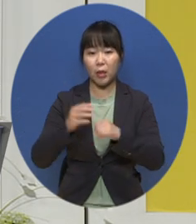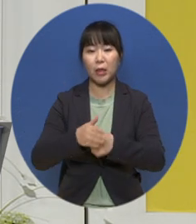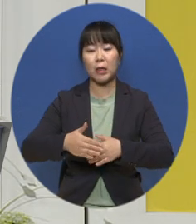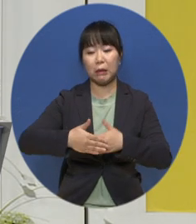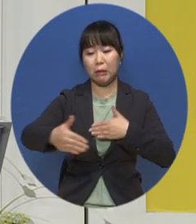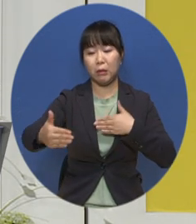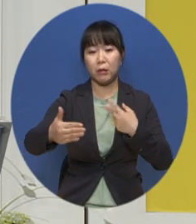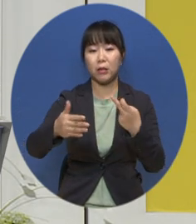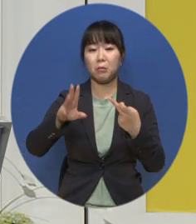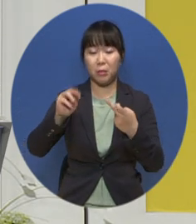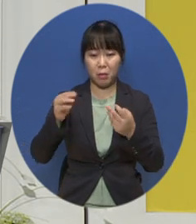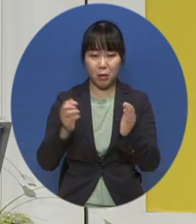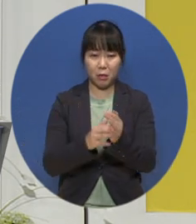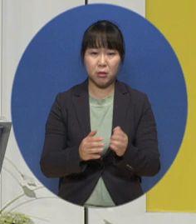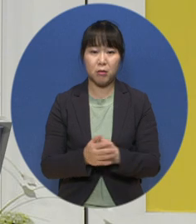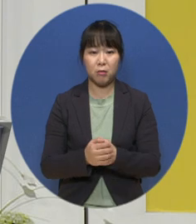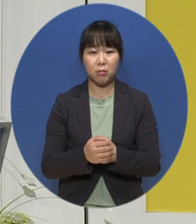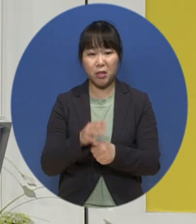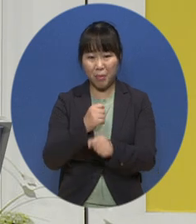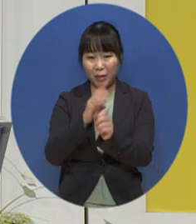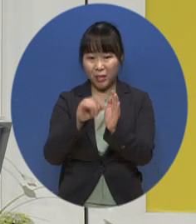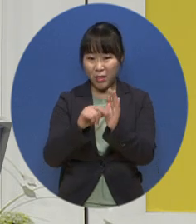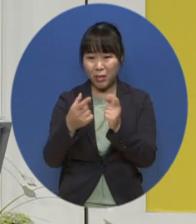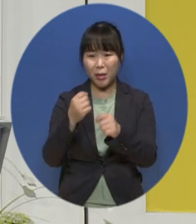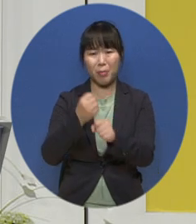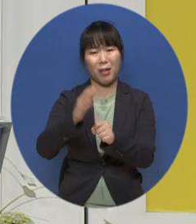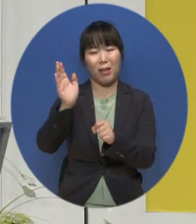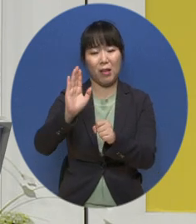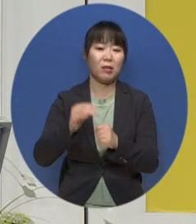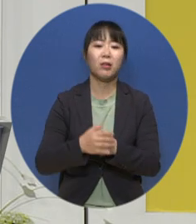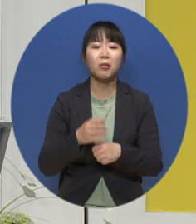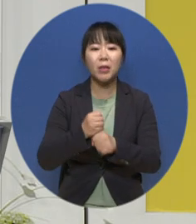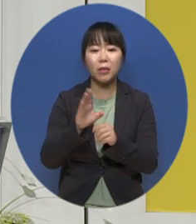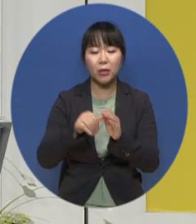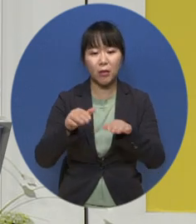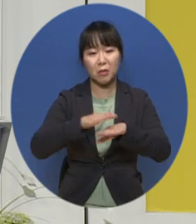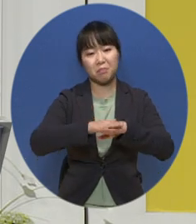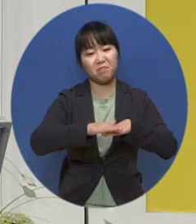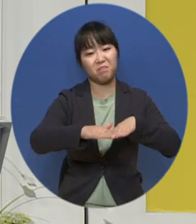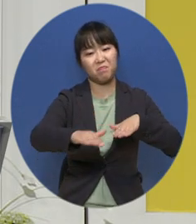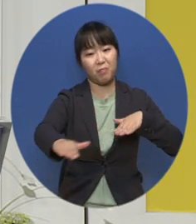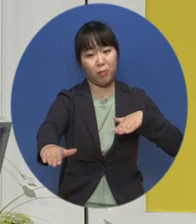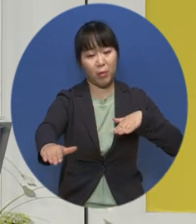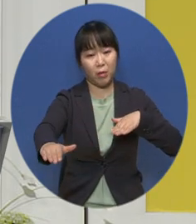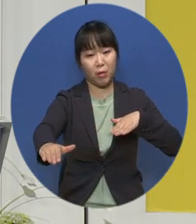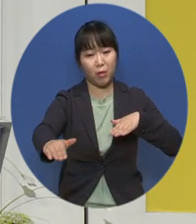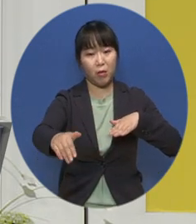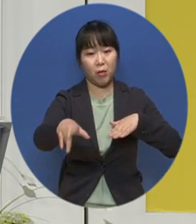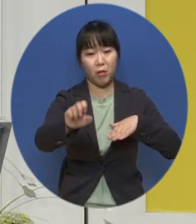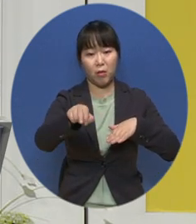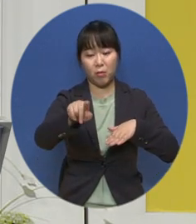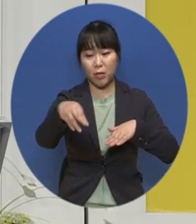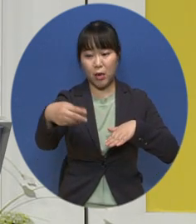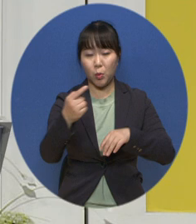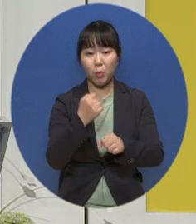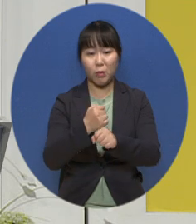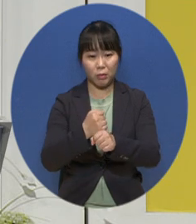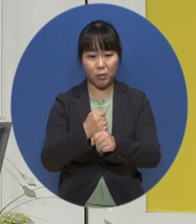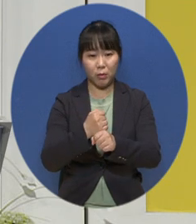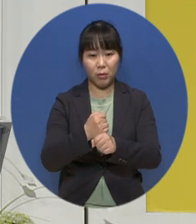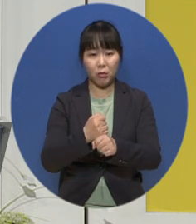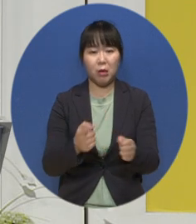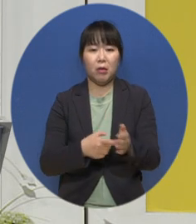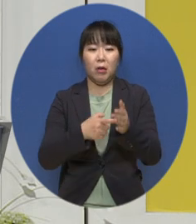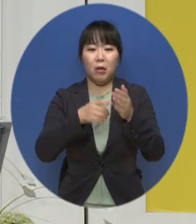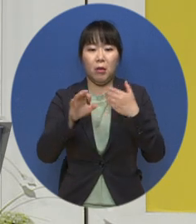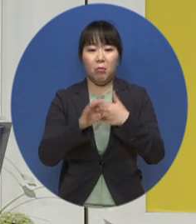크게 나와요 왜 만들 된 걸 안 만듭니다 만들 데 경사를 확 만들었나요 그건 요건 서로 그럼 급함